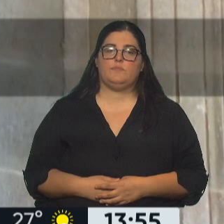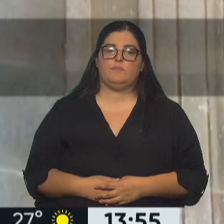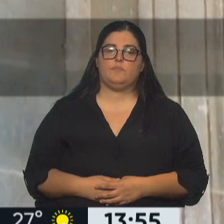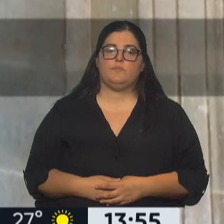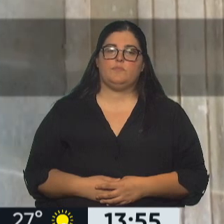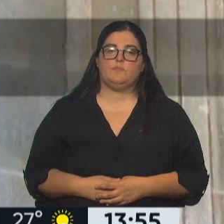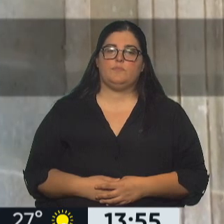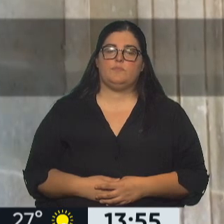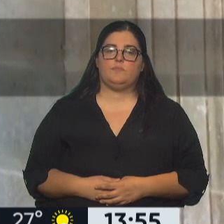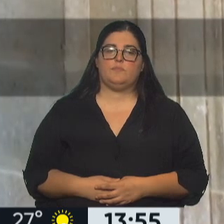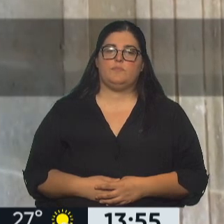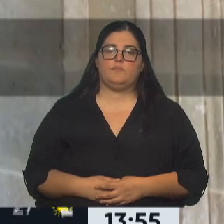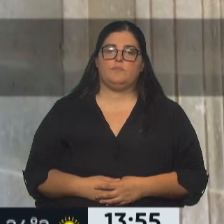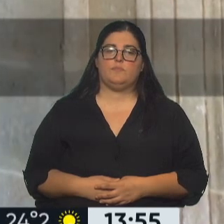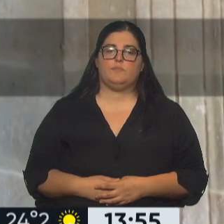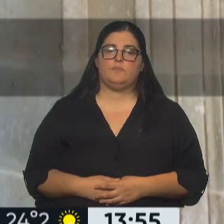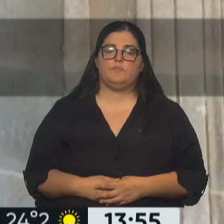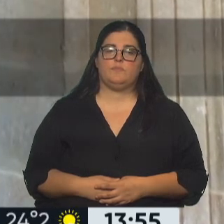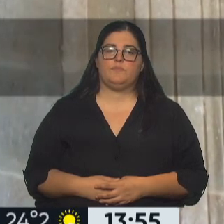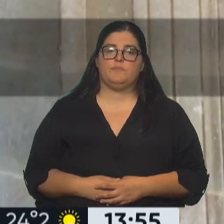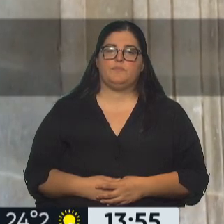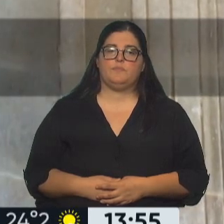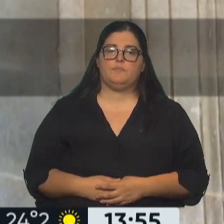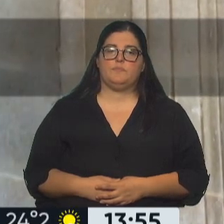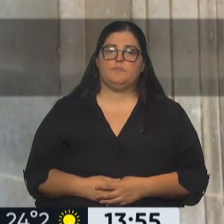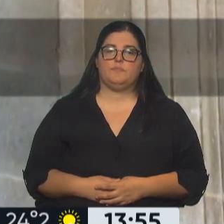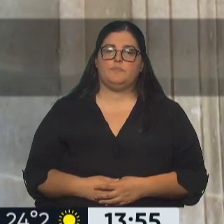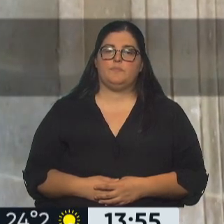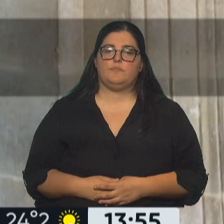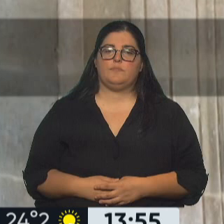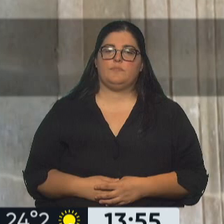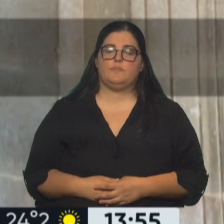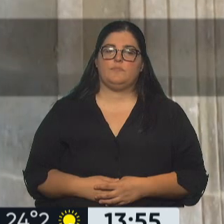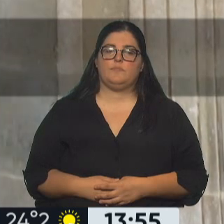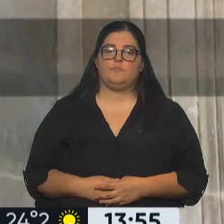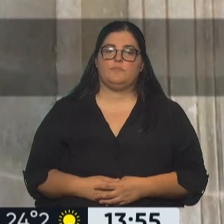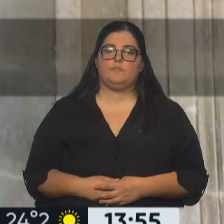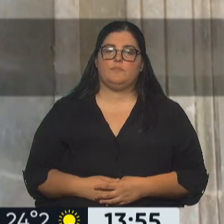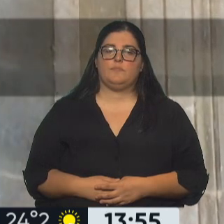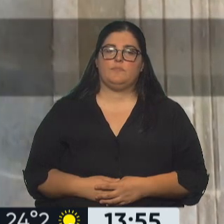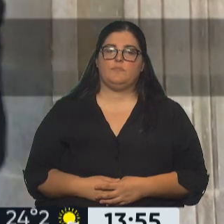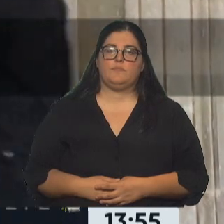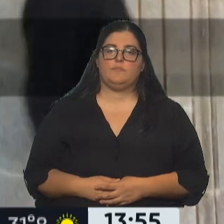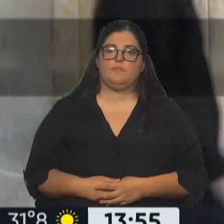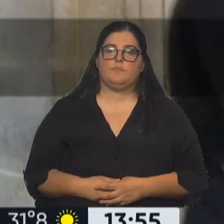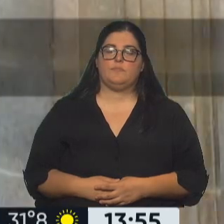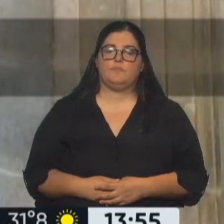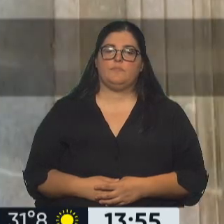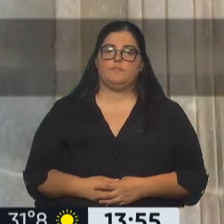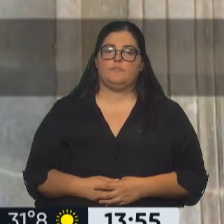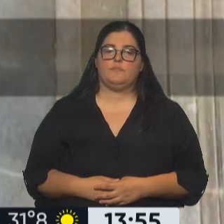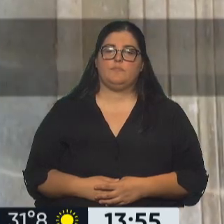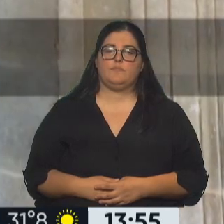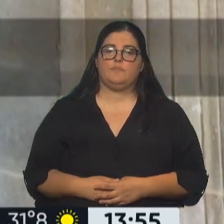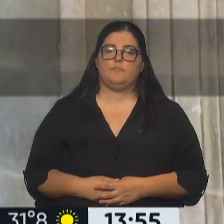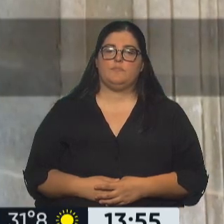du résultat des élections législatives. Donc maintenant, aujourd'hui, c'est LR, les Républicains, qui sont confrontés à un choix très simple. Est-ce qu'une fois de